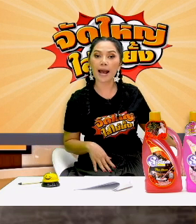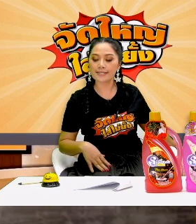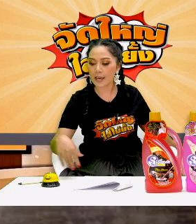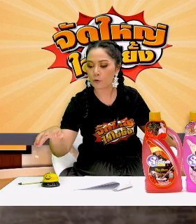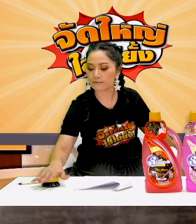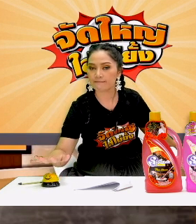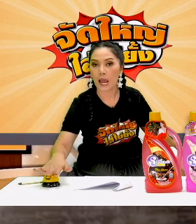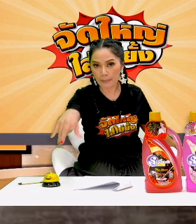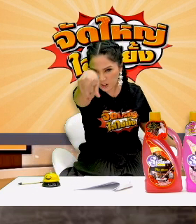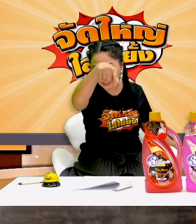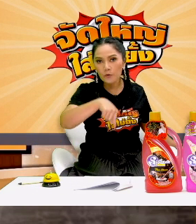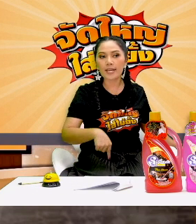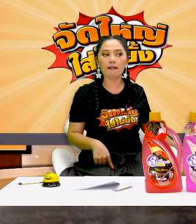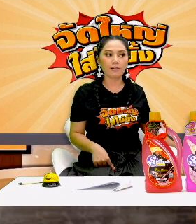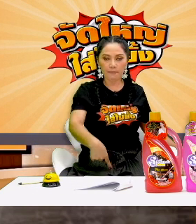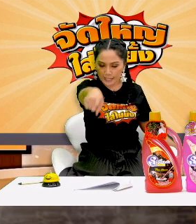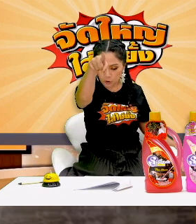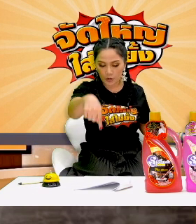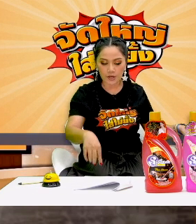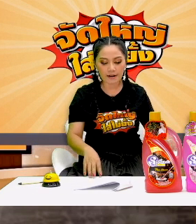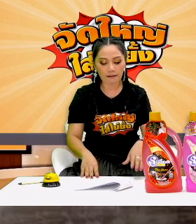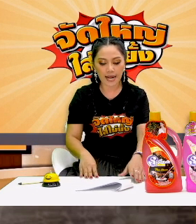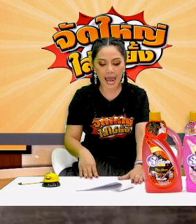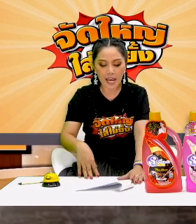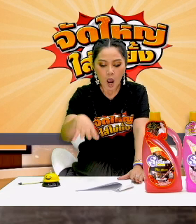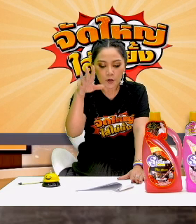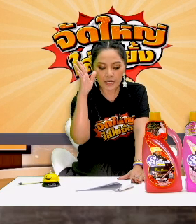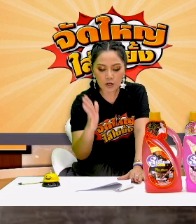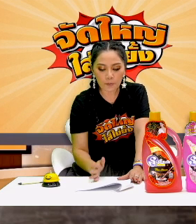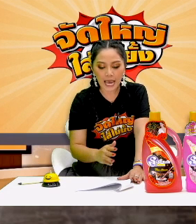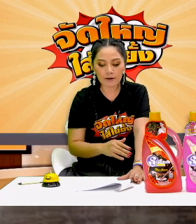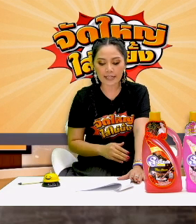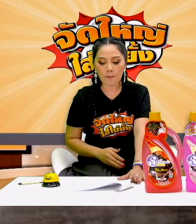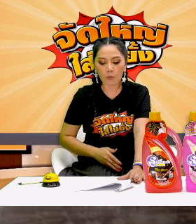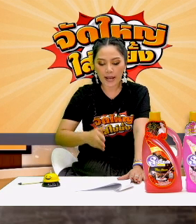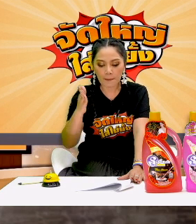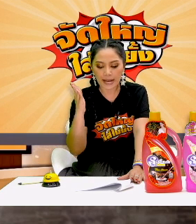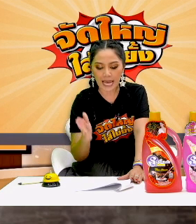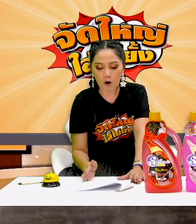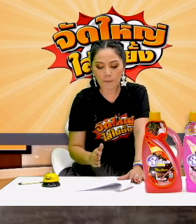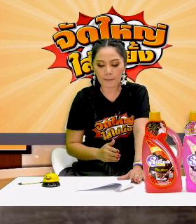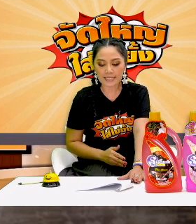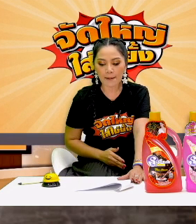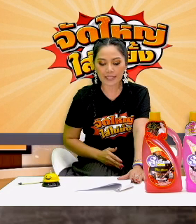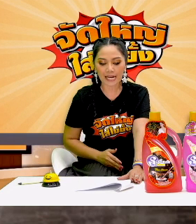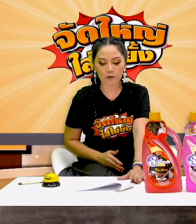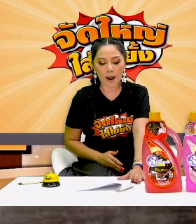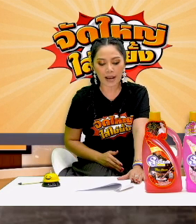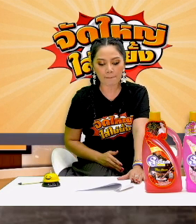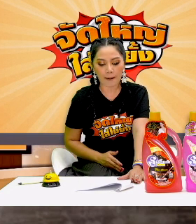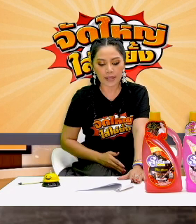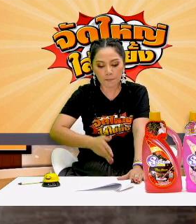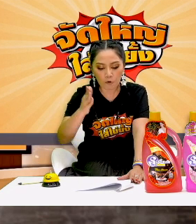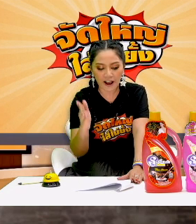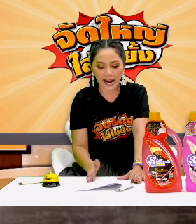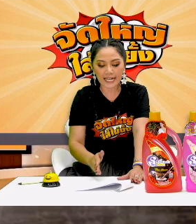Love Myself ไปกดเดี๋ยวนี้เลยไปกดเดี๋ยวนี้เลยนะคะโดยสรุปชาวเน็ตก็บอกว่าทำไมสังคมกำลังสร้างมาตรฐานความง